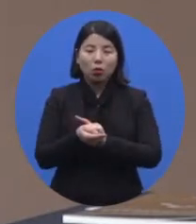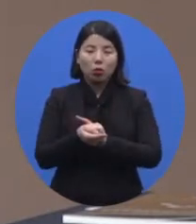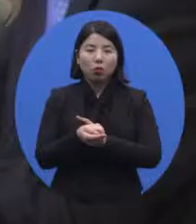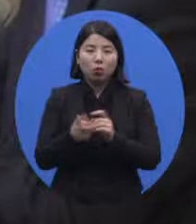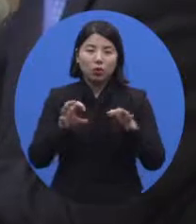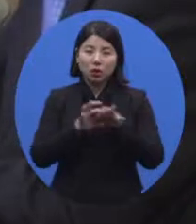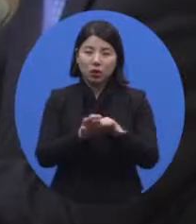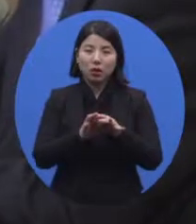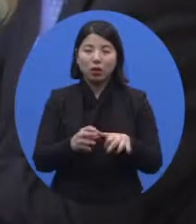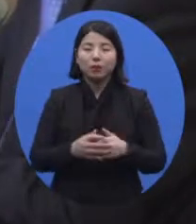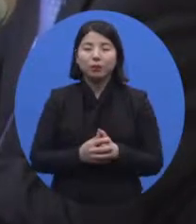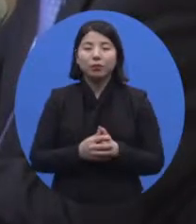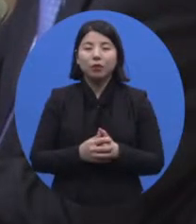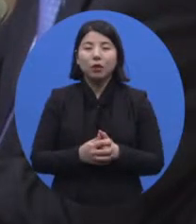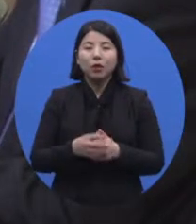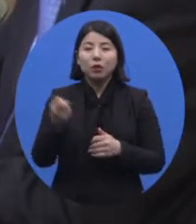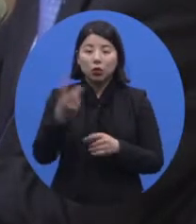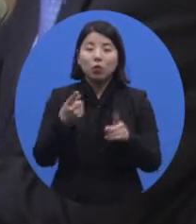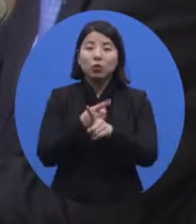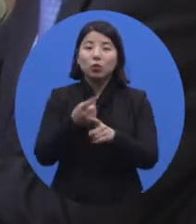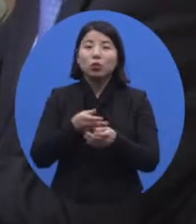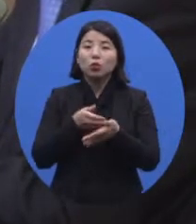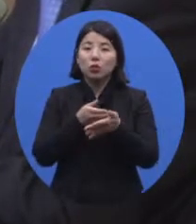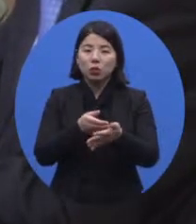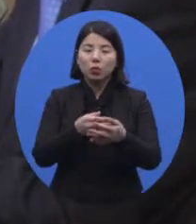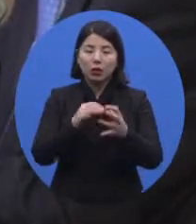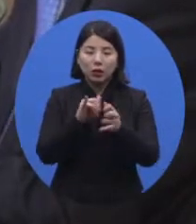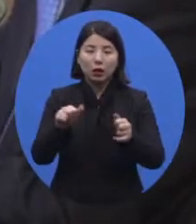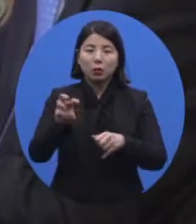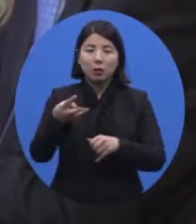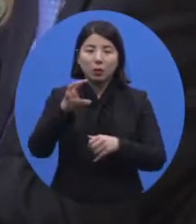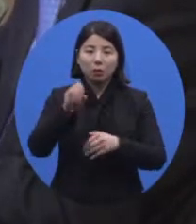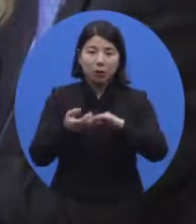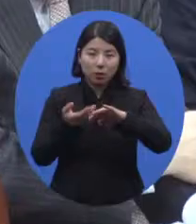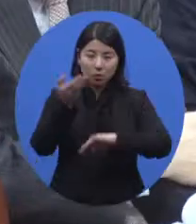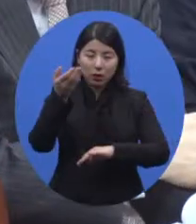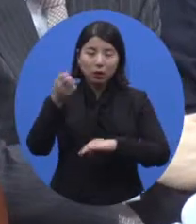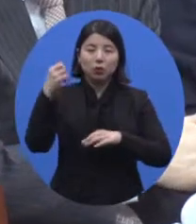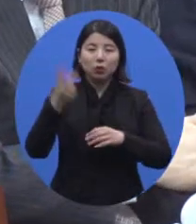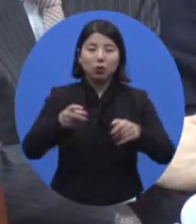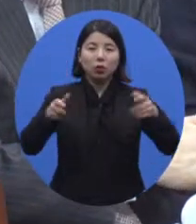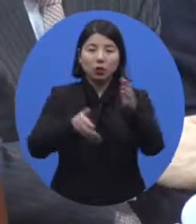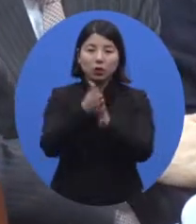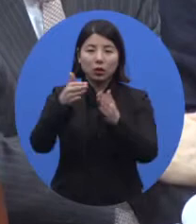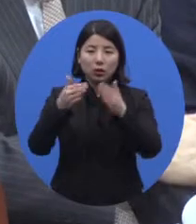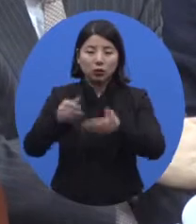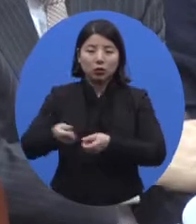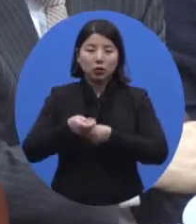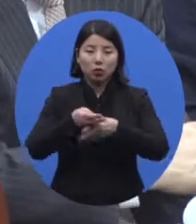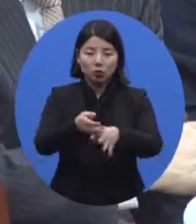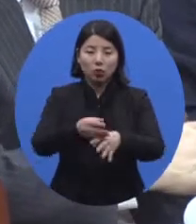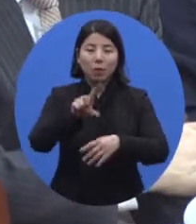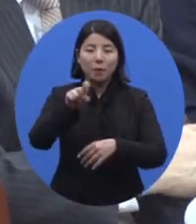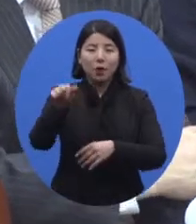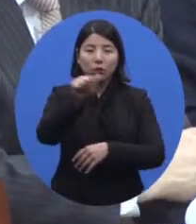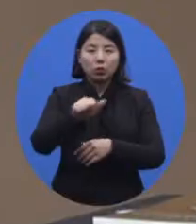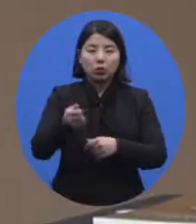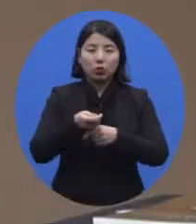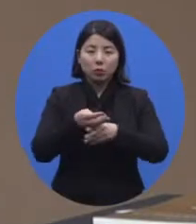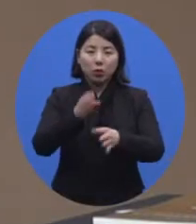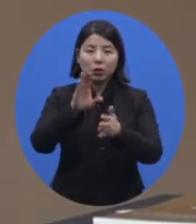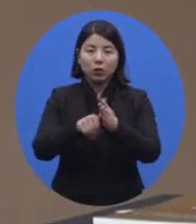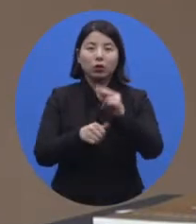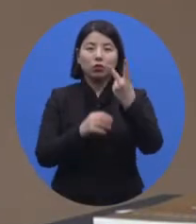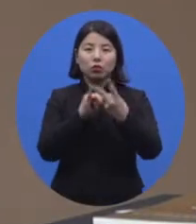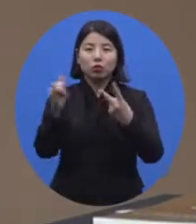맺고. 그러면서 수정의견은 인구가 300만 명 이상이거나 지자체 면적이 15,000제곱킬로미터 이상일